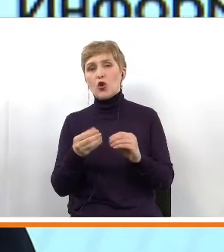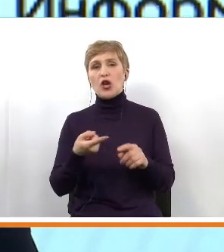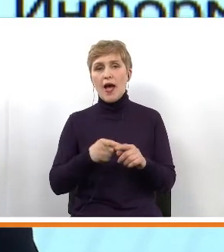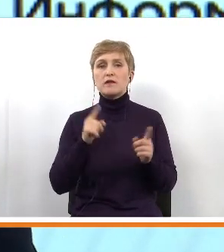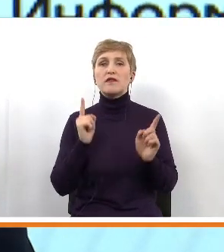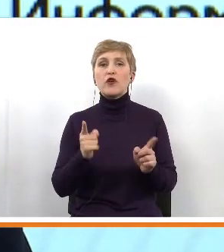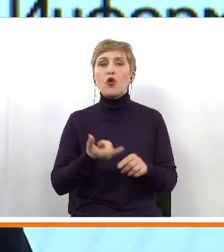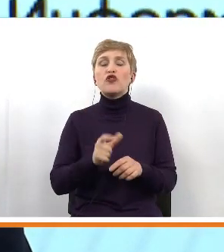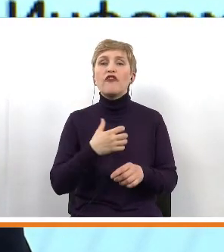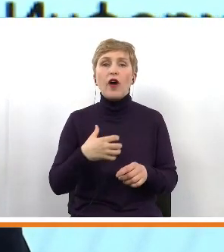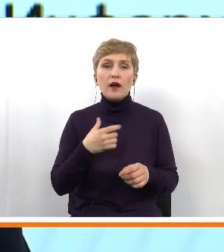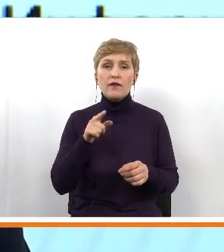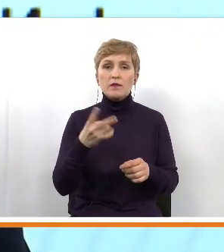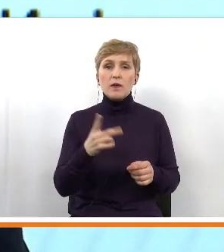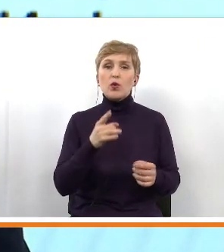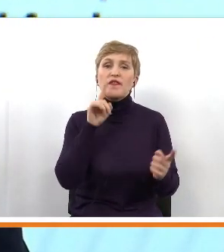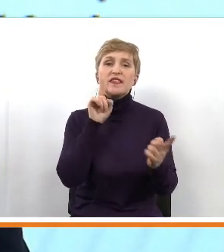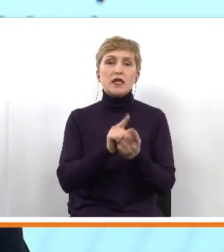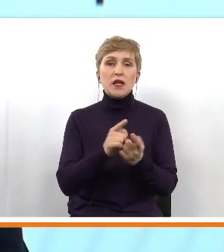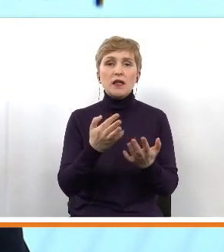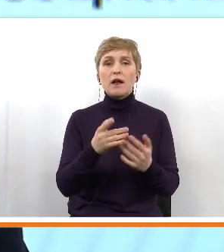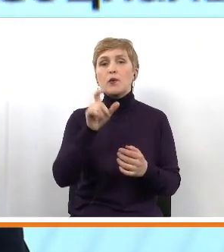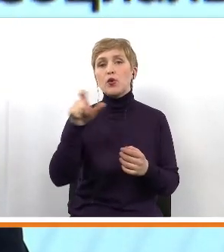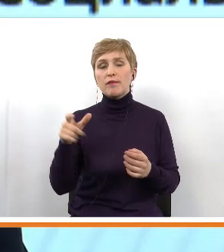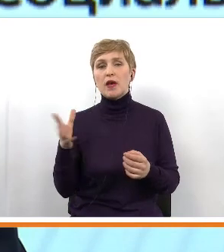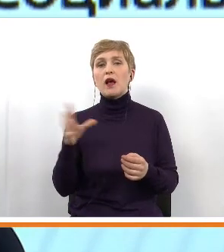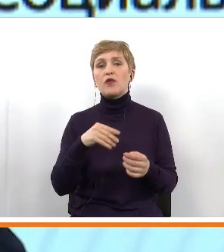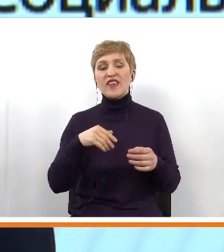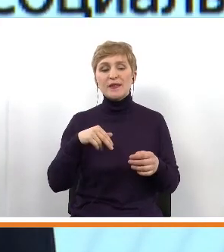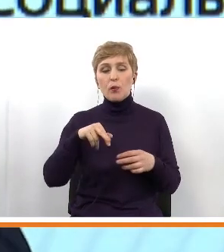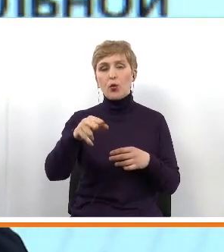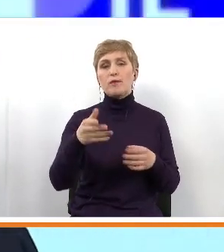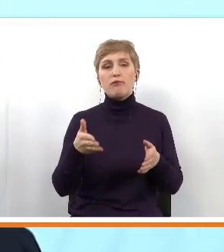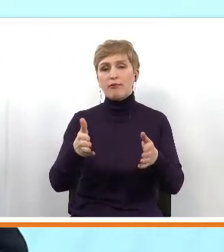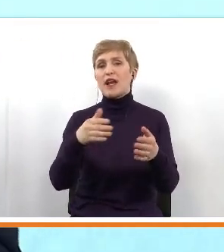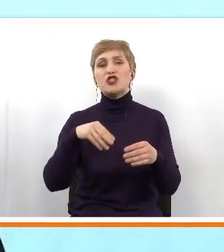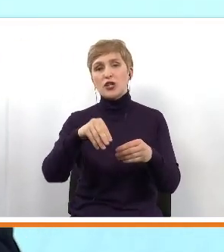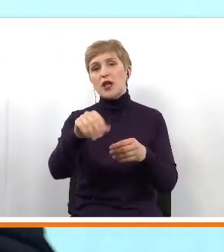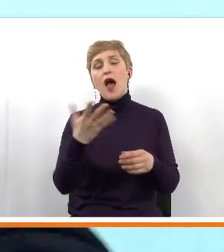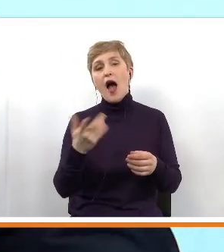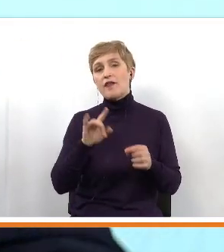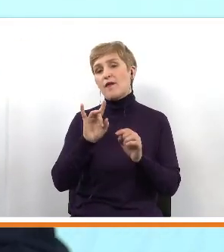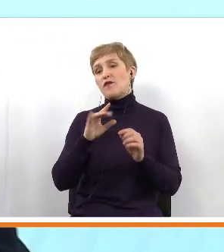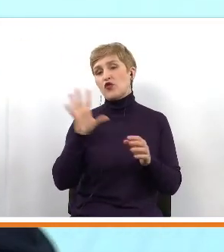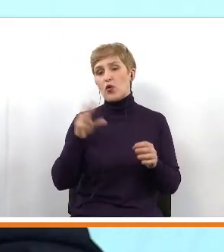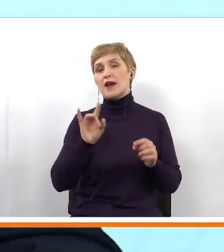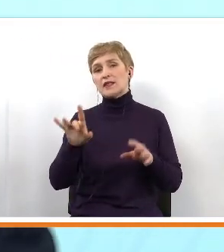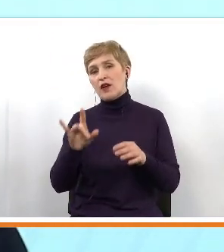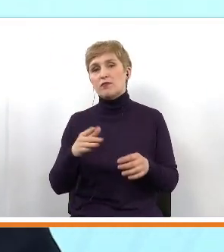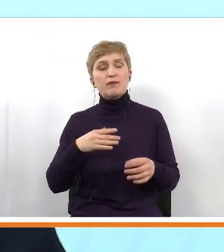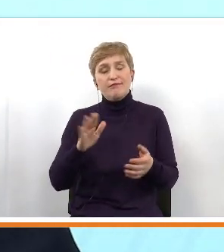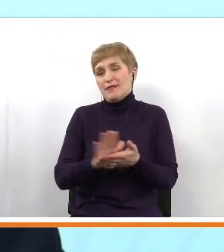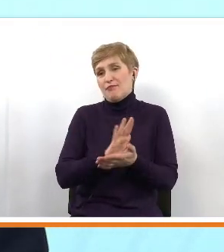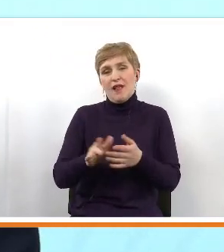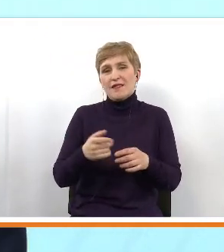очень важно. Вам надо просто встретиться с некоторыми людьми, которые все весь этот путь прошли, они вам все расскажут просто так и с большой с улыбкой на лице, и у вас